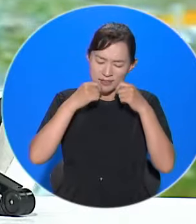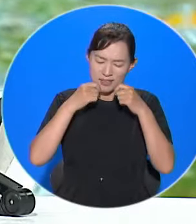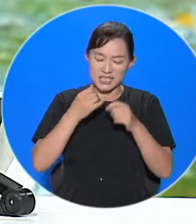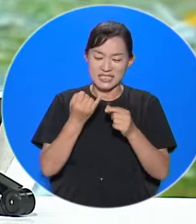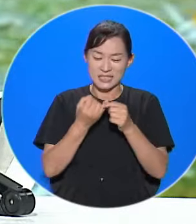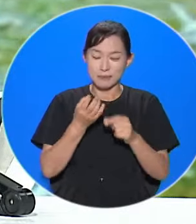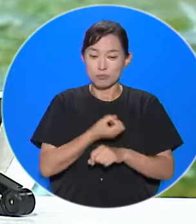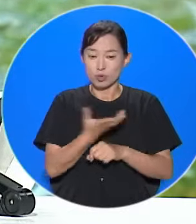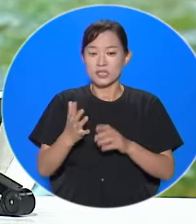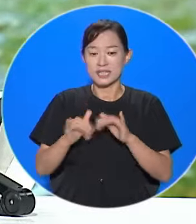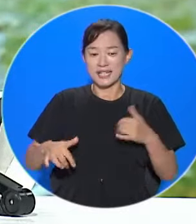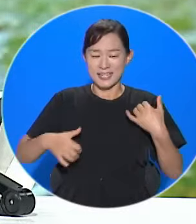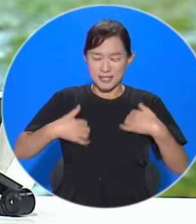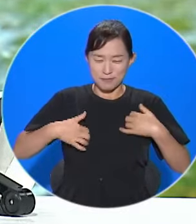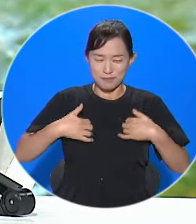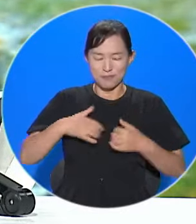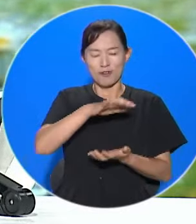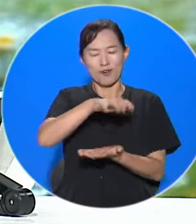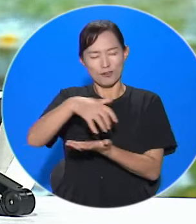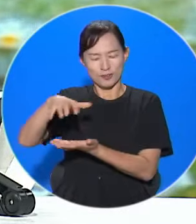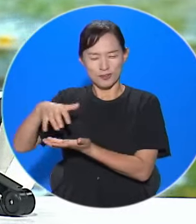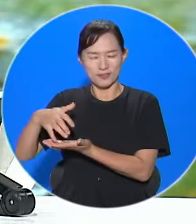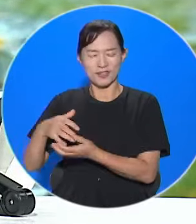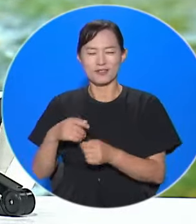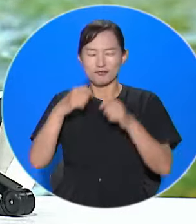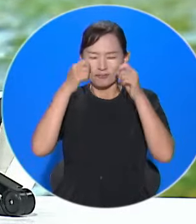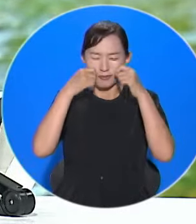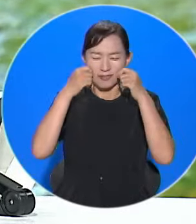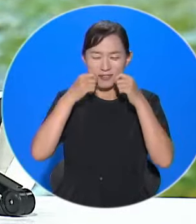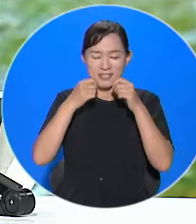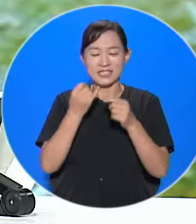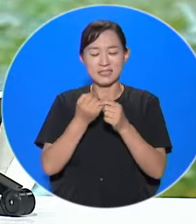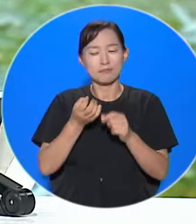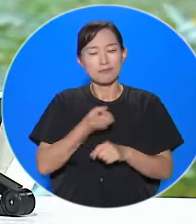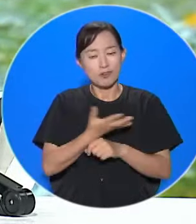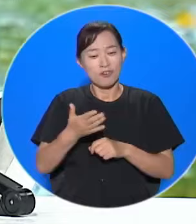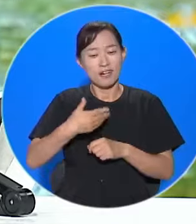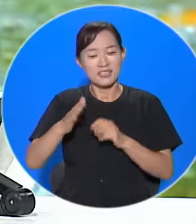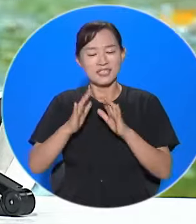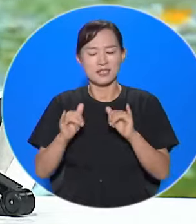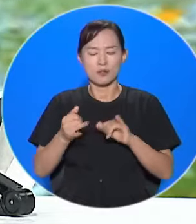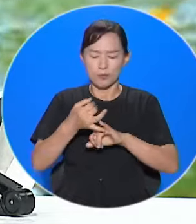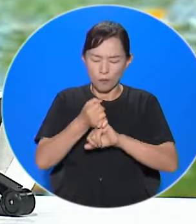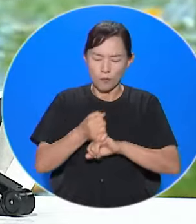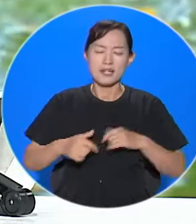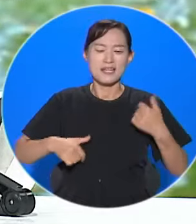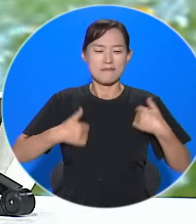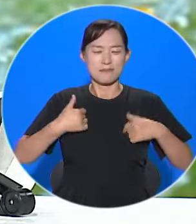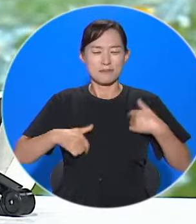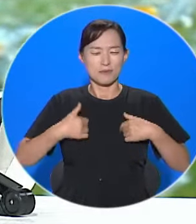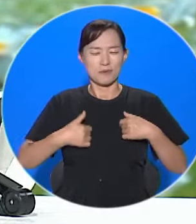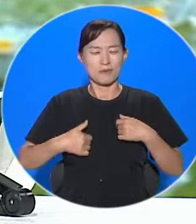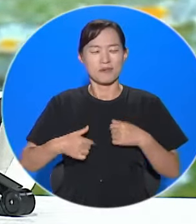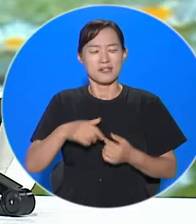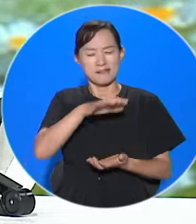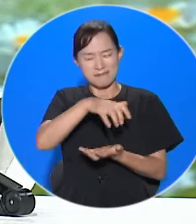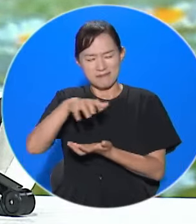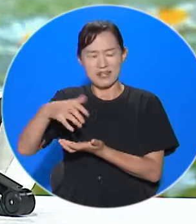씨를 뿌리는 자는 기쁨으로 거두리로다. 울며 씨를 뿌리러 나가는 자는 반드시 기쁨으로 그 곡식단을